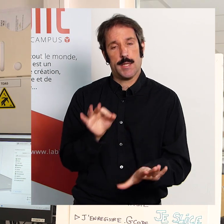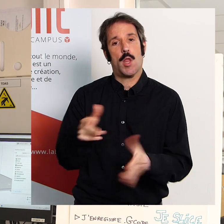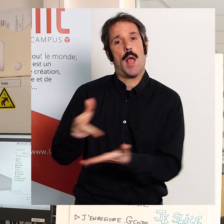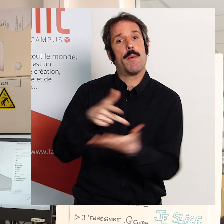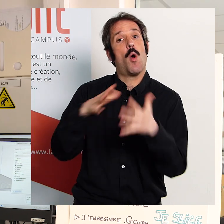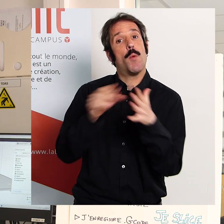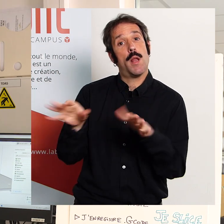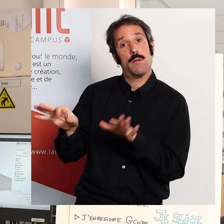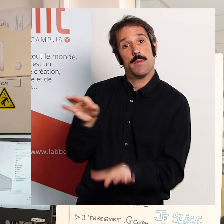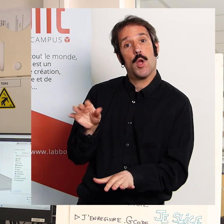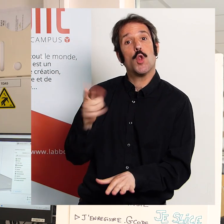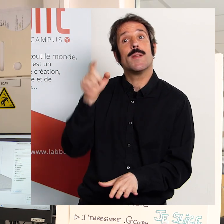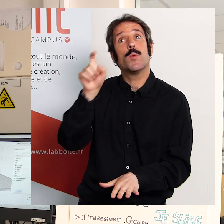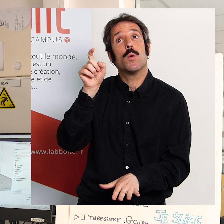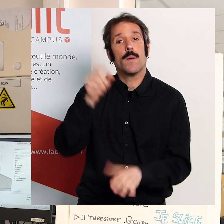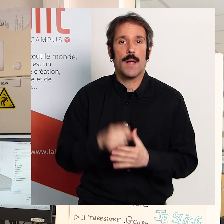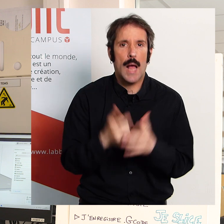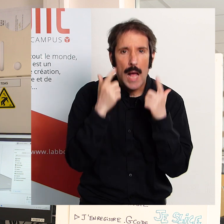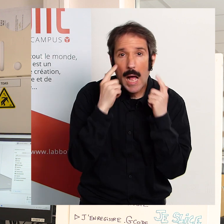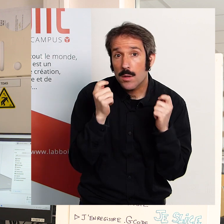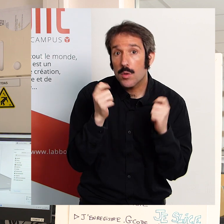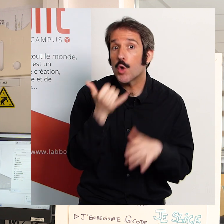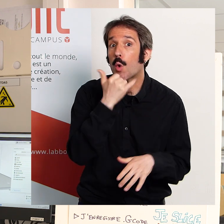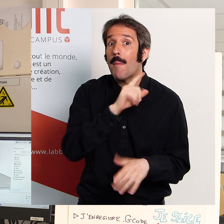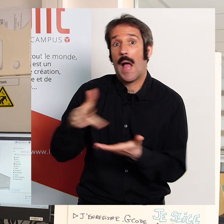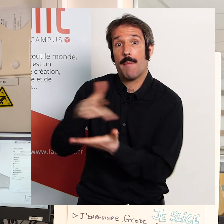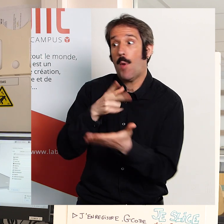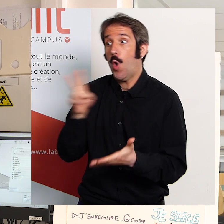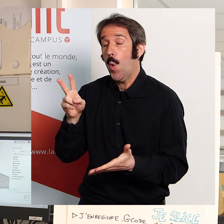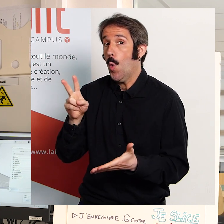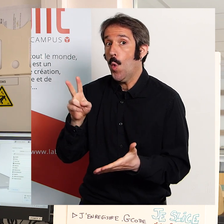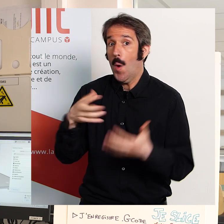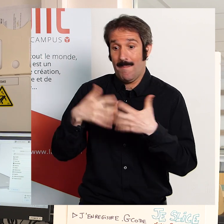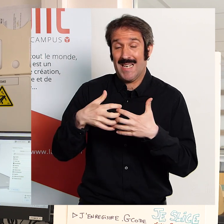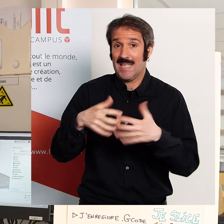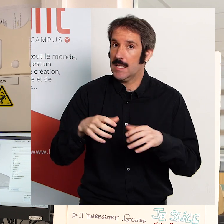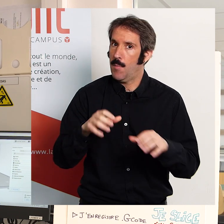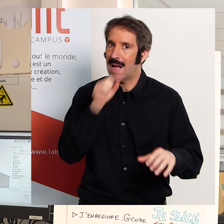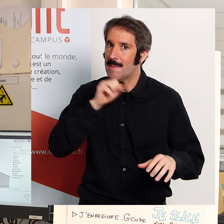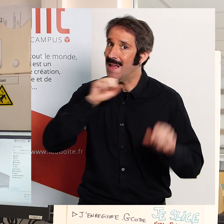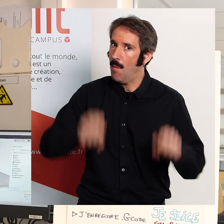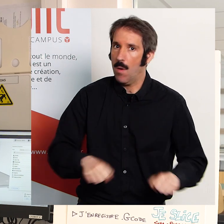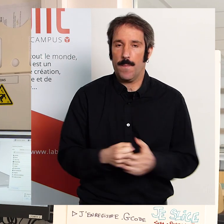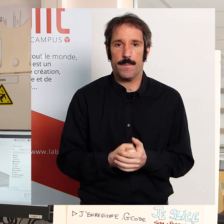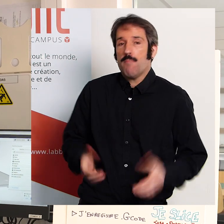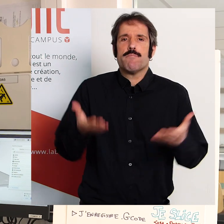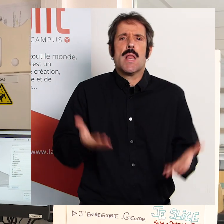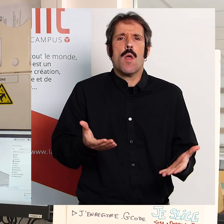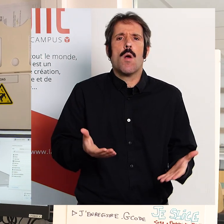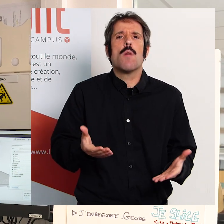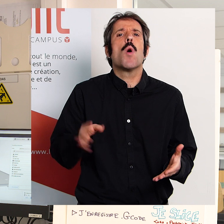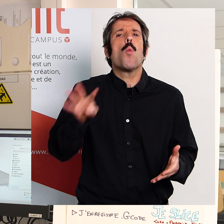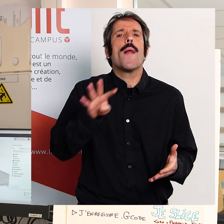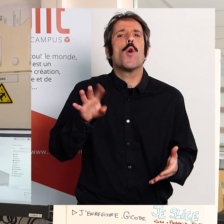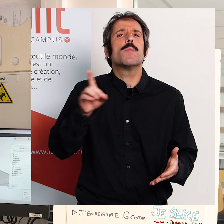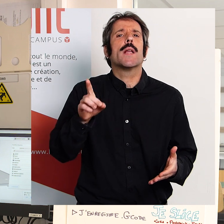ensuite sélectionner l'imprimante avec le deuxième bouton. Attention à ne pas vous tromper d'imprimante, ça peut être dommageable pour l'imprimante elle-même. Donc là, je suis